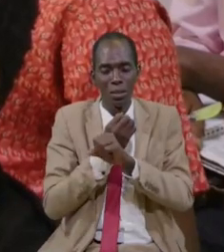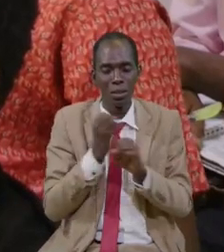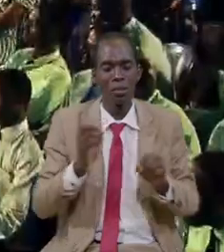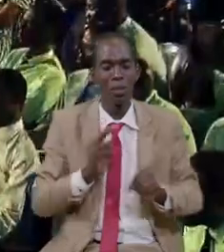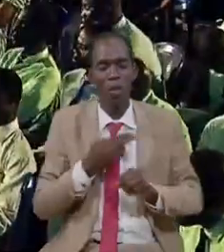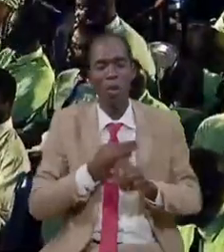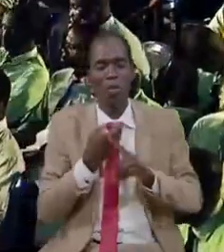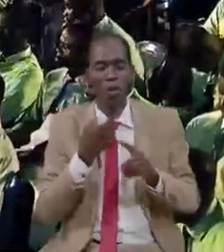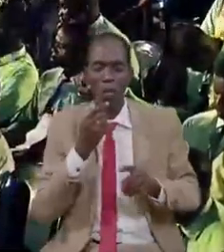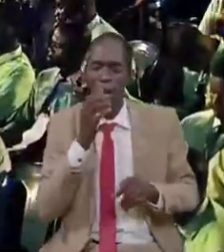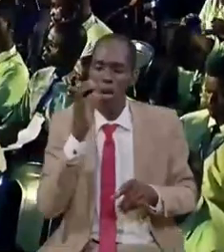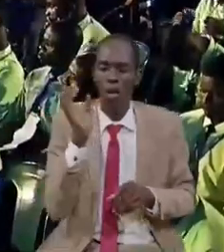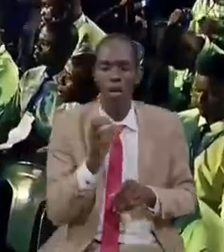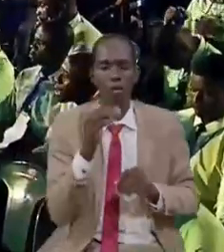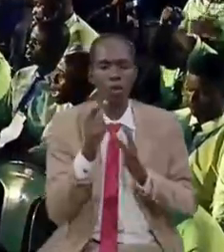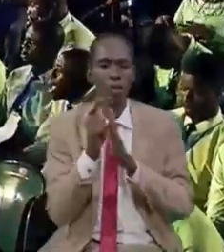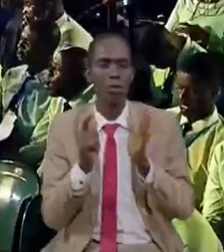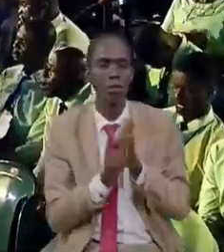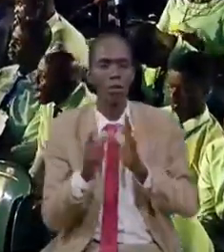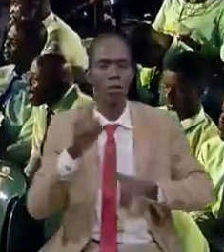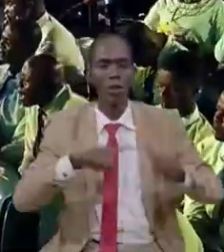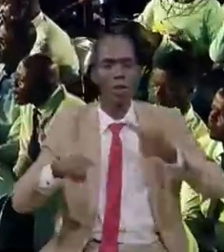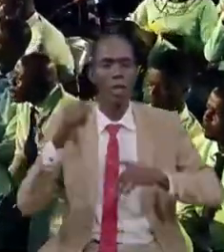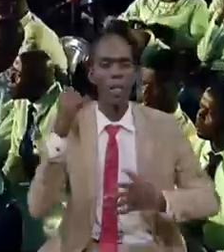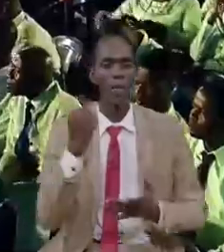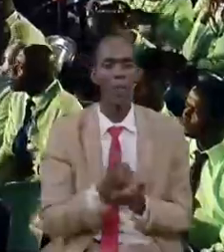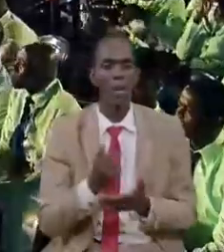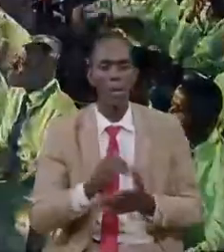de la loi. Quelqu'un crie Amen.